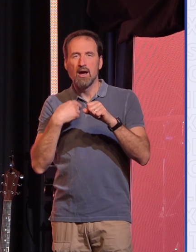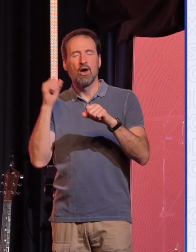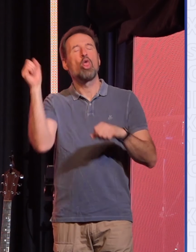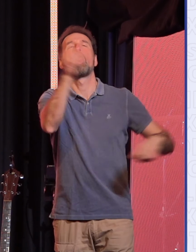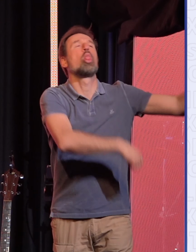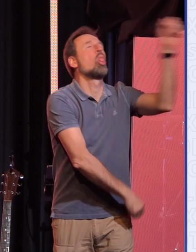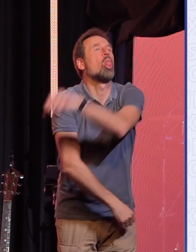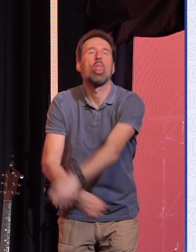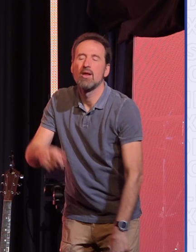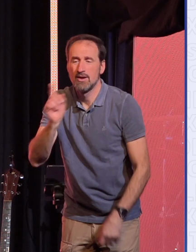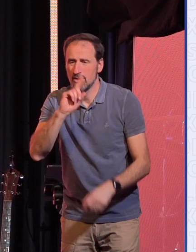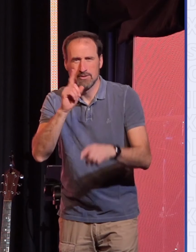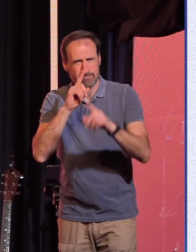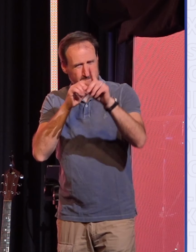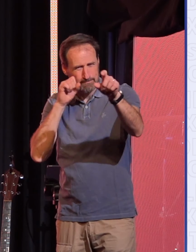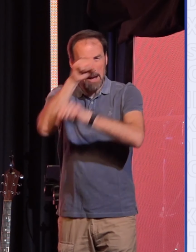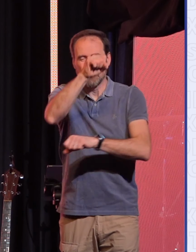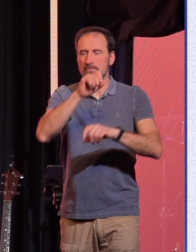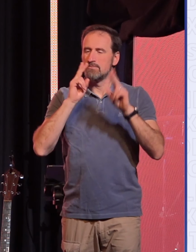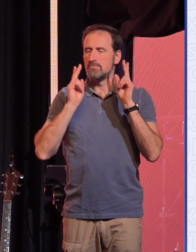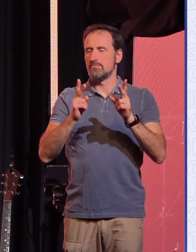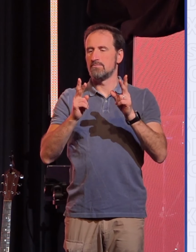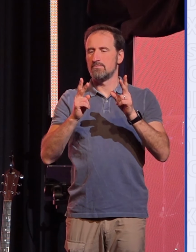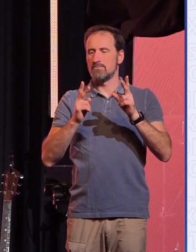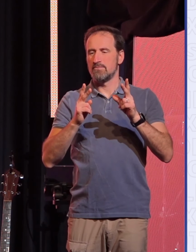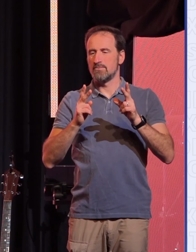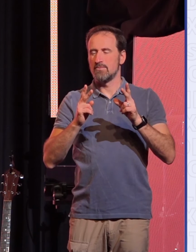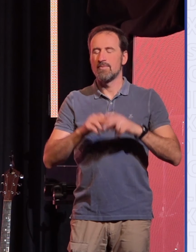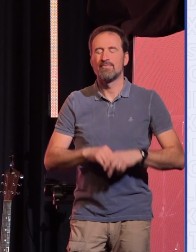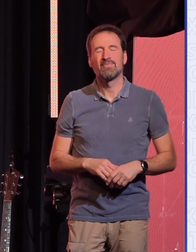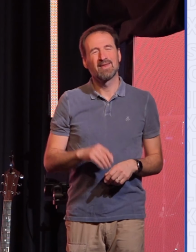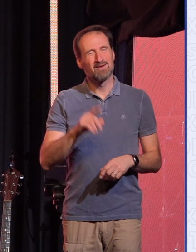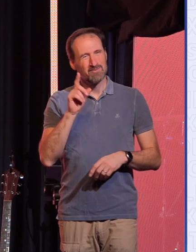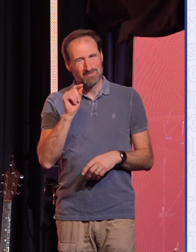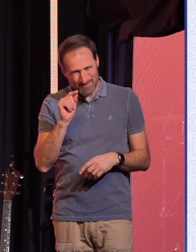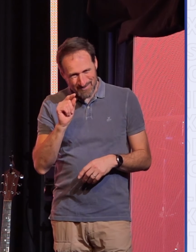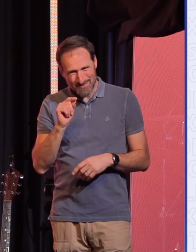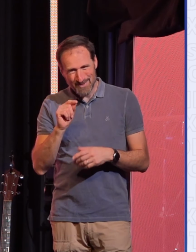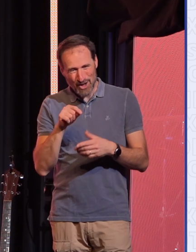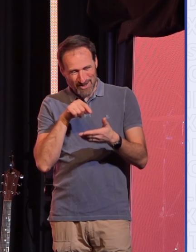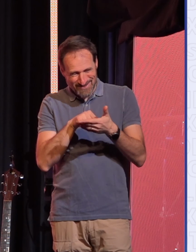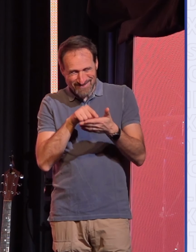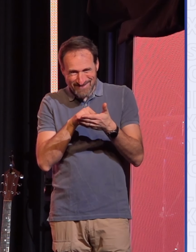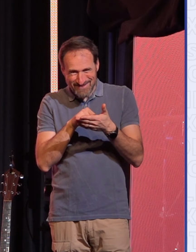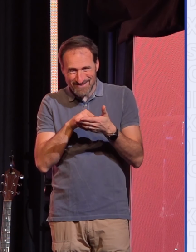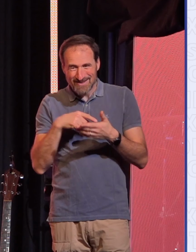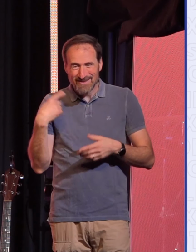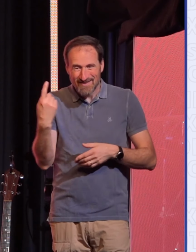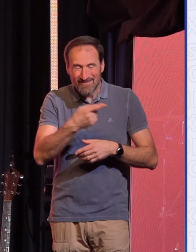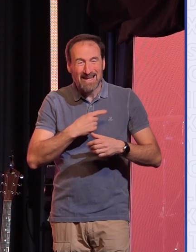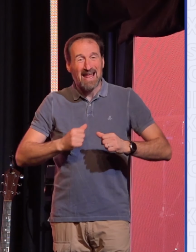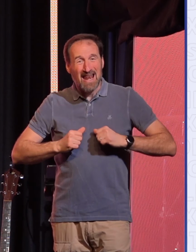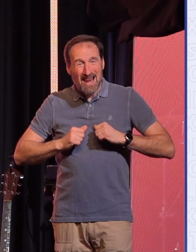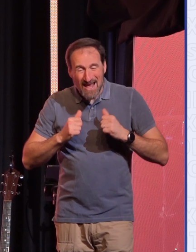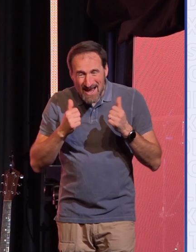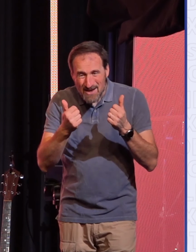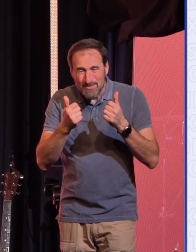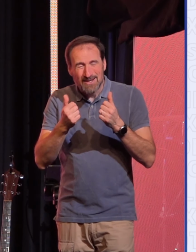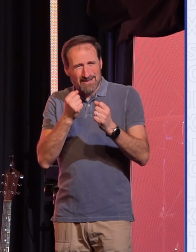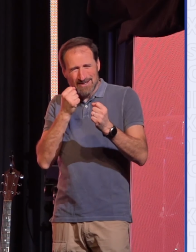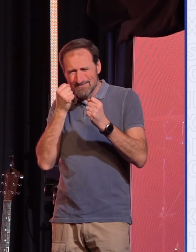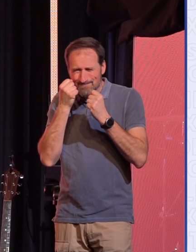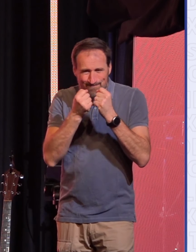Er spricht davor auch noch so ein bisschen über die Vorbereitung. Und ich ermutige dich wirklich, hey, laufe deinen Lauf. Bereite dich so gut wie es